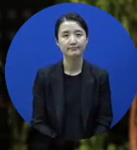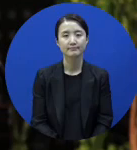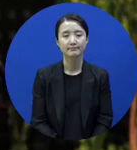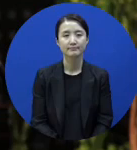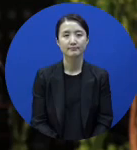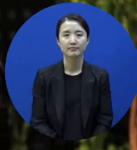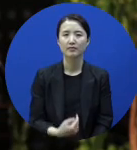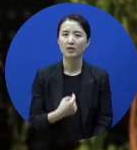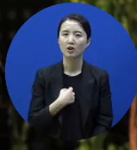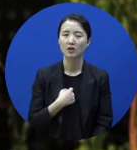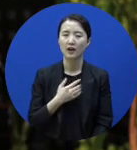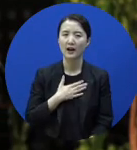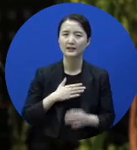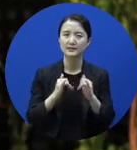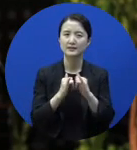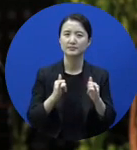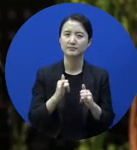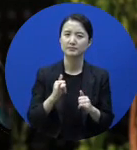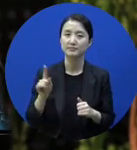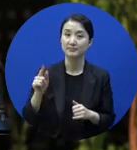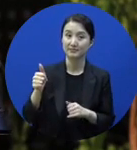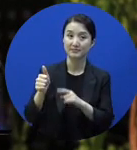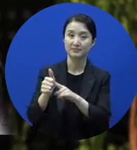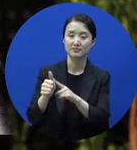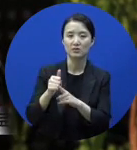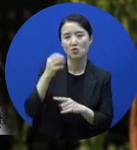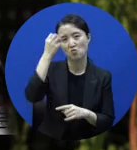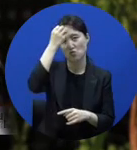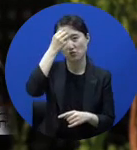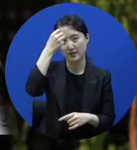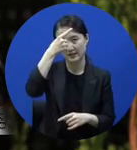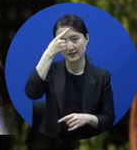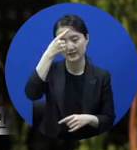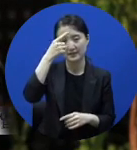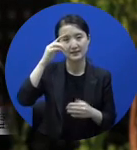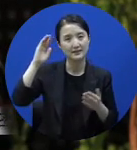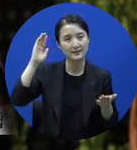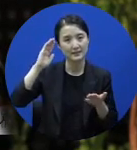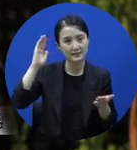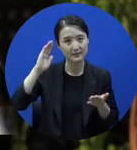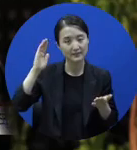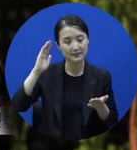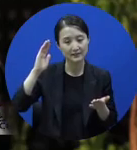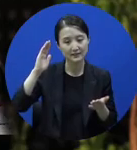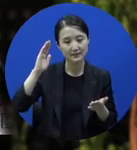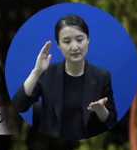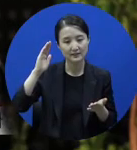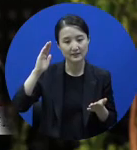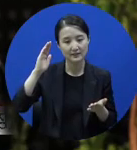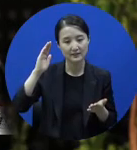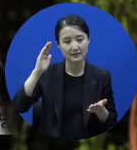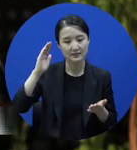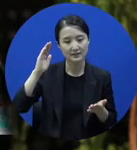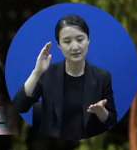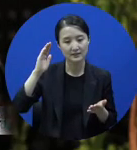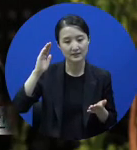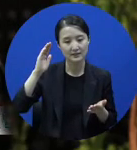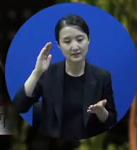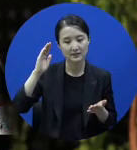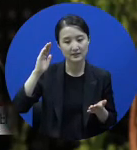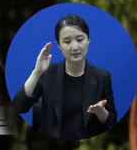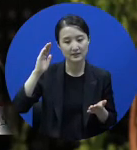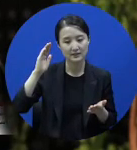친구가 이제 그 한 고등학교 1학년 정도 됐던 것 같아요. 고등학교 1학년 정도 됐던 것 같은데 그 고등학교 1학년 부분이 그 학생이